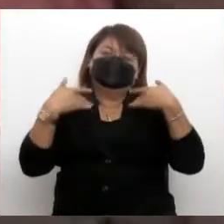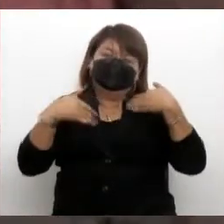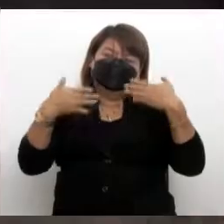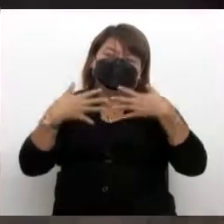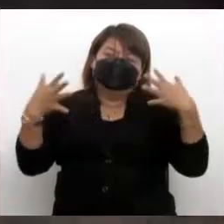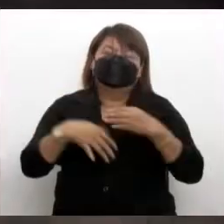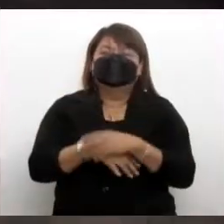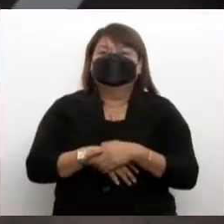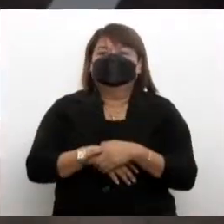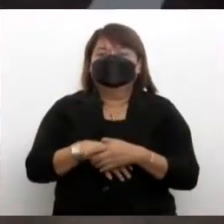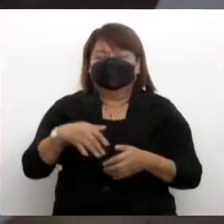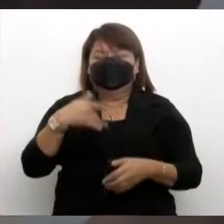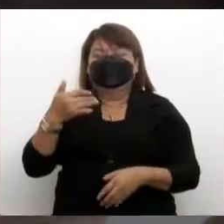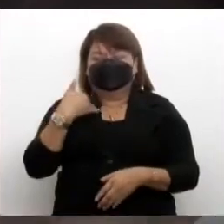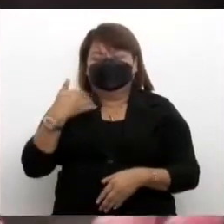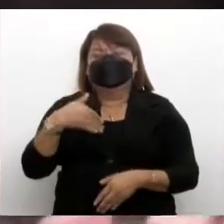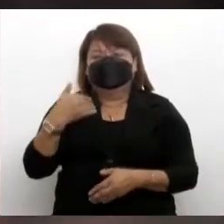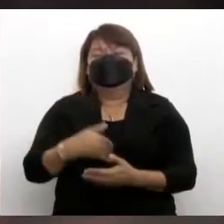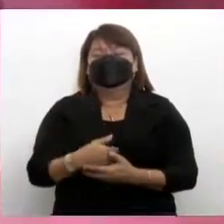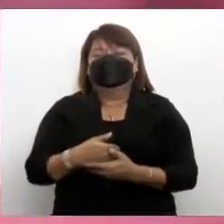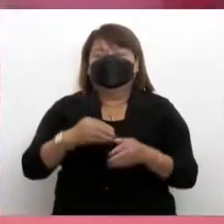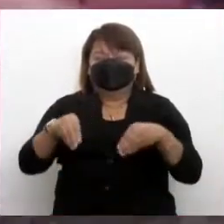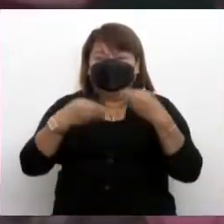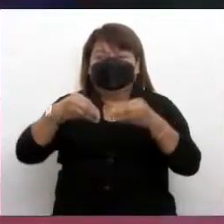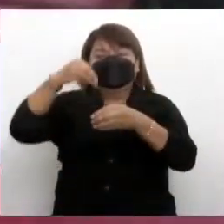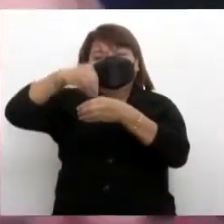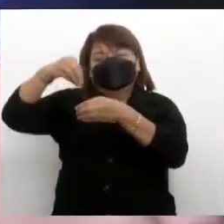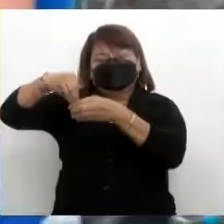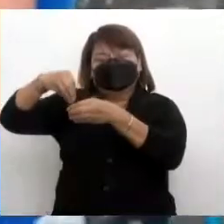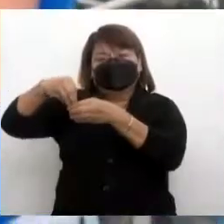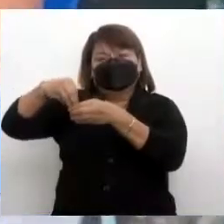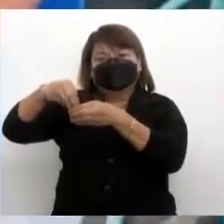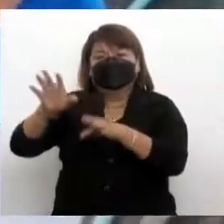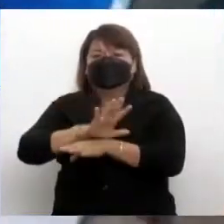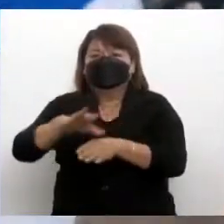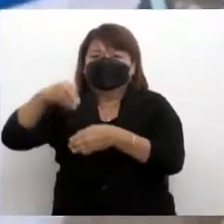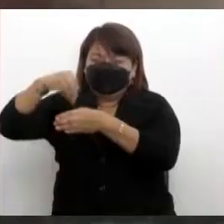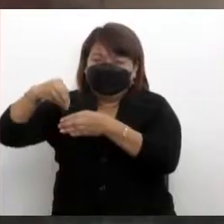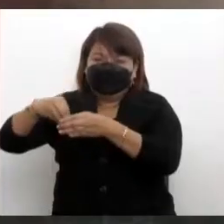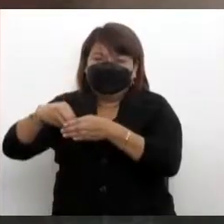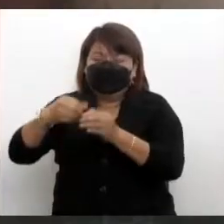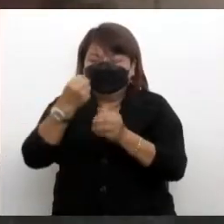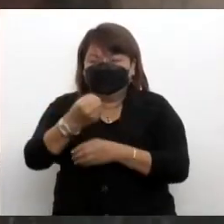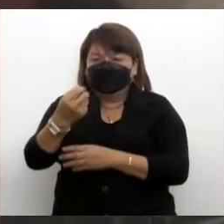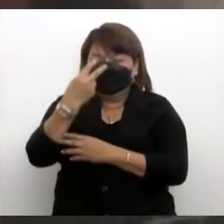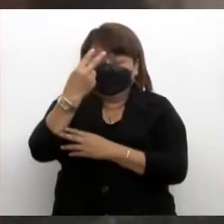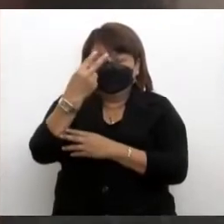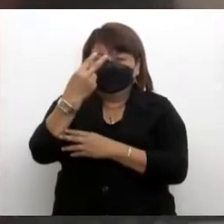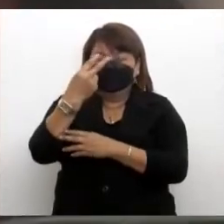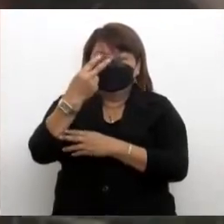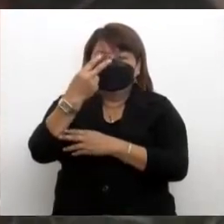ลยรู้สึกมีความสุขเราให้เขาปลูกผักเราไม่ใช่แค่ปลูกผักหนึ่งสิ่งที่เห็นก็คือความสัมพันธ์ในครอบ